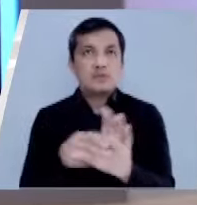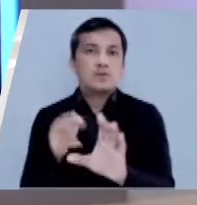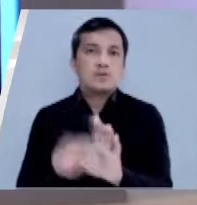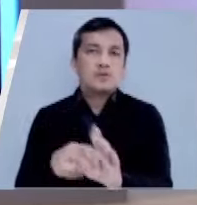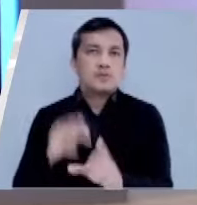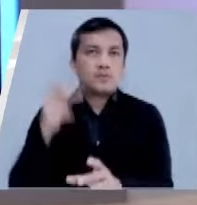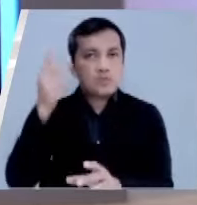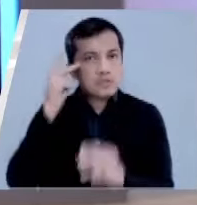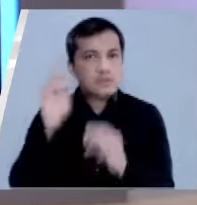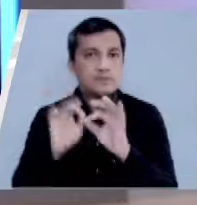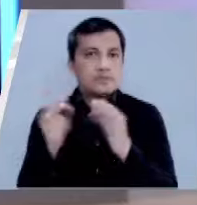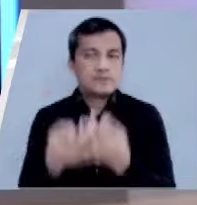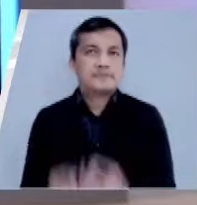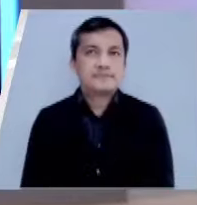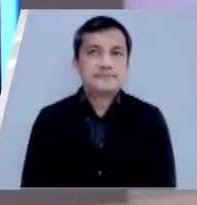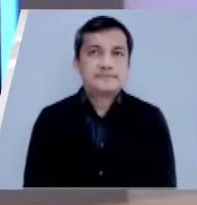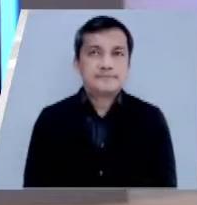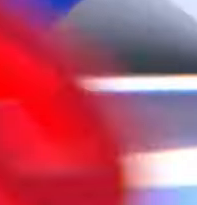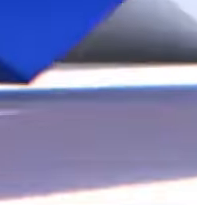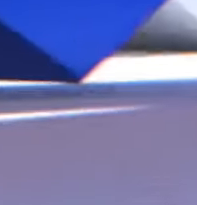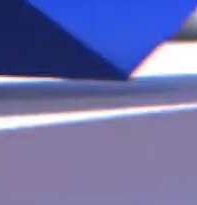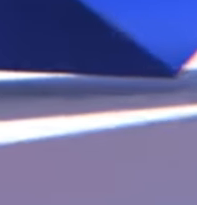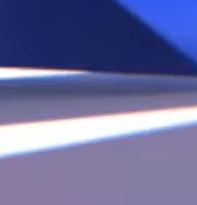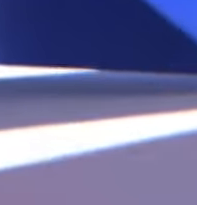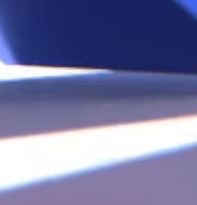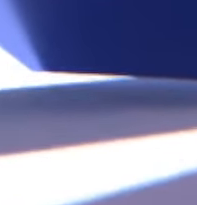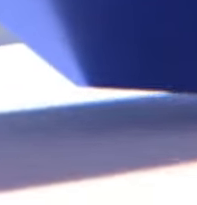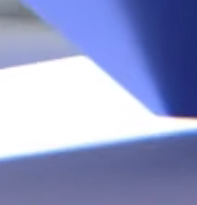family. Nakatutok si Sandra Aguinaldo.